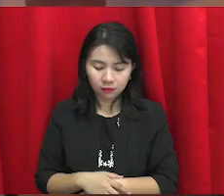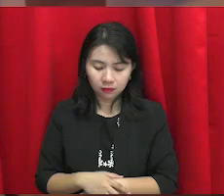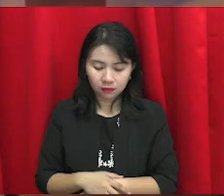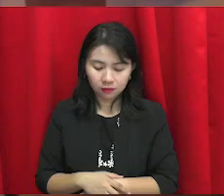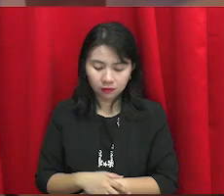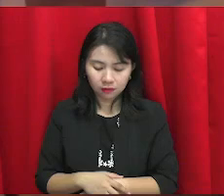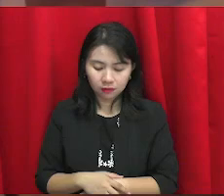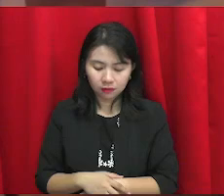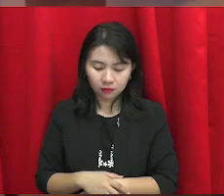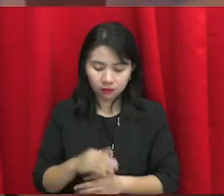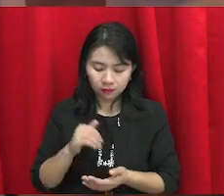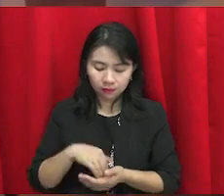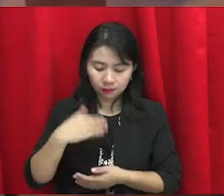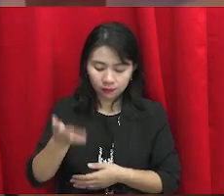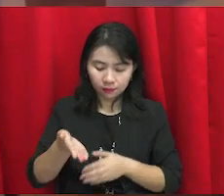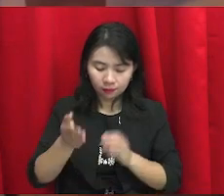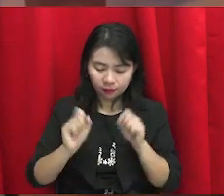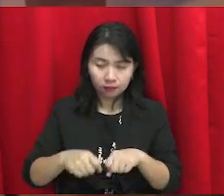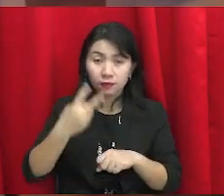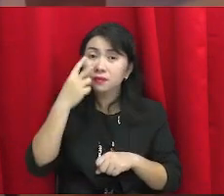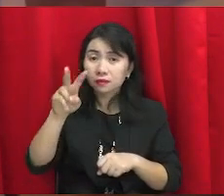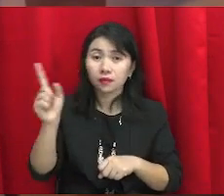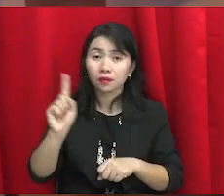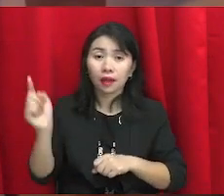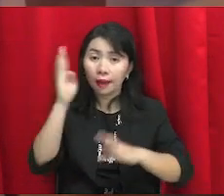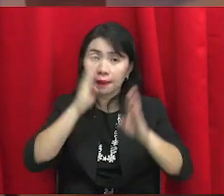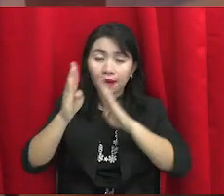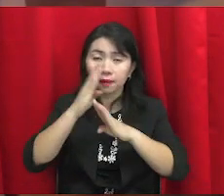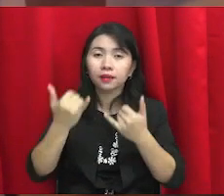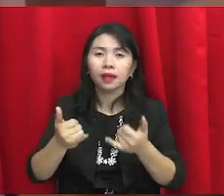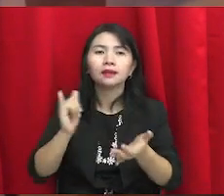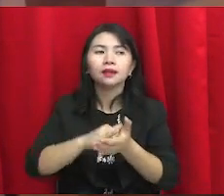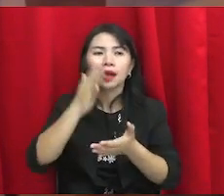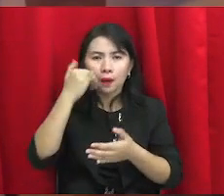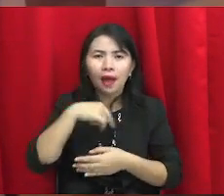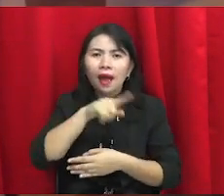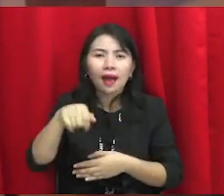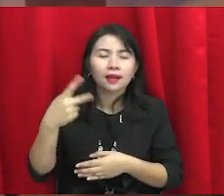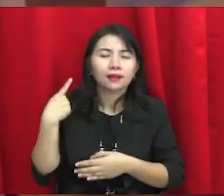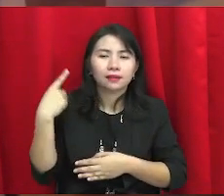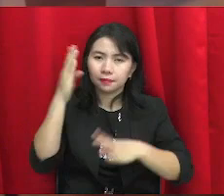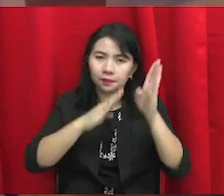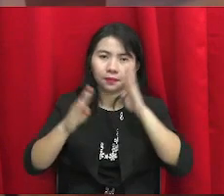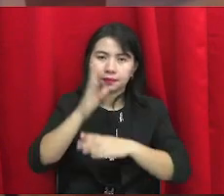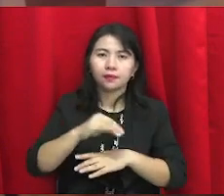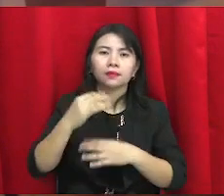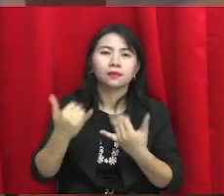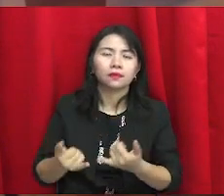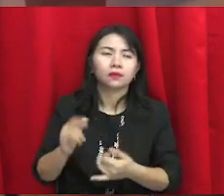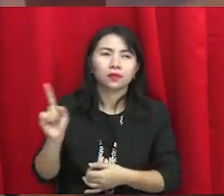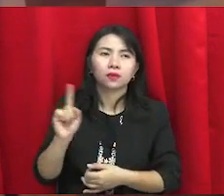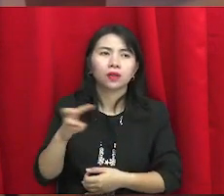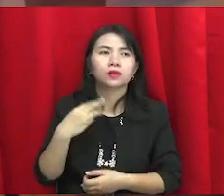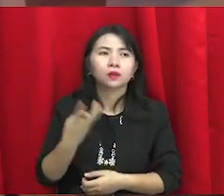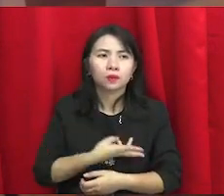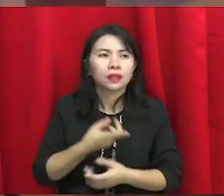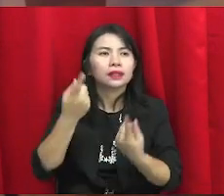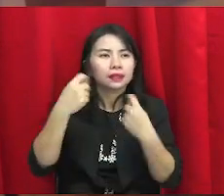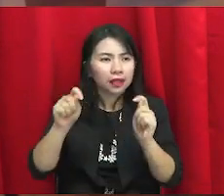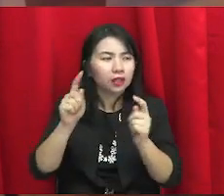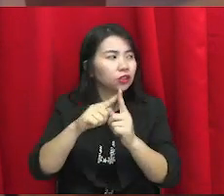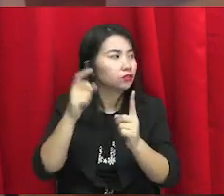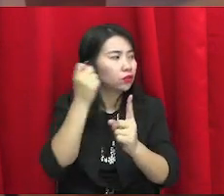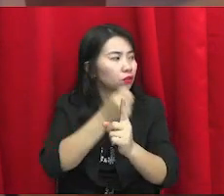So makikita niyo ang problema. Kaya nagkakaproblema tayo sa point na yun eh. Kaya ang hinahanap lagi,